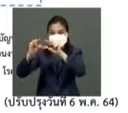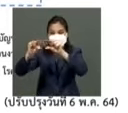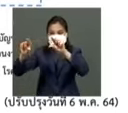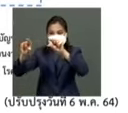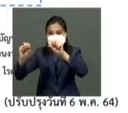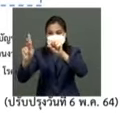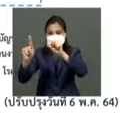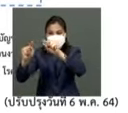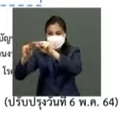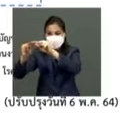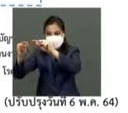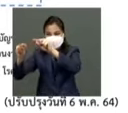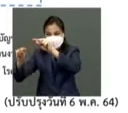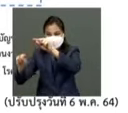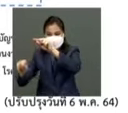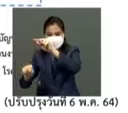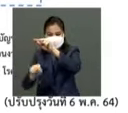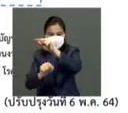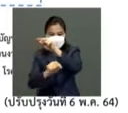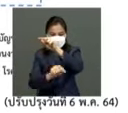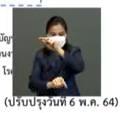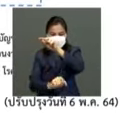เลขาสมช.บอกว่า